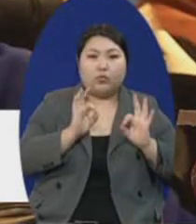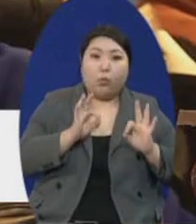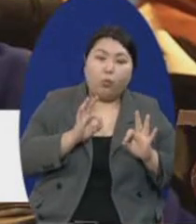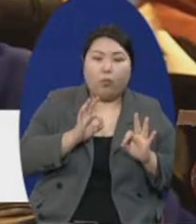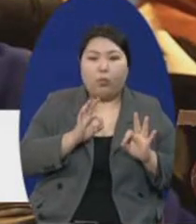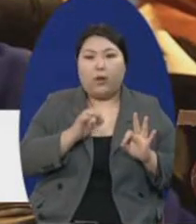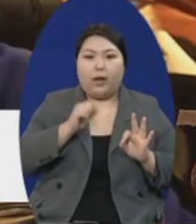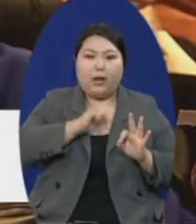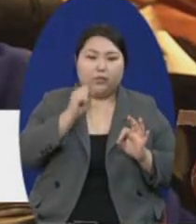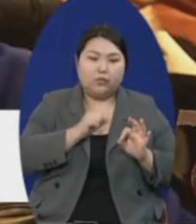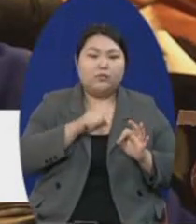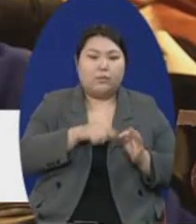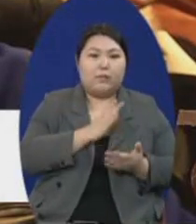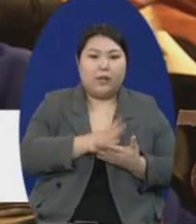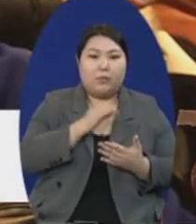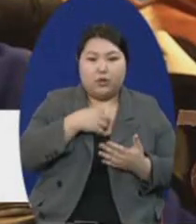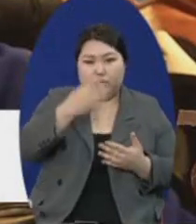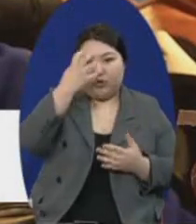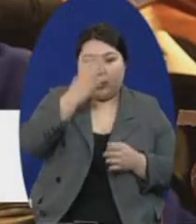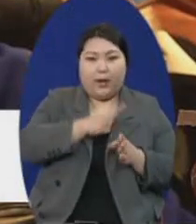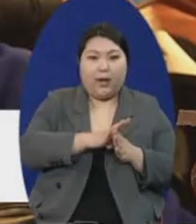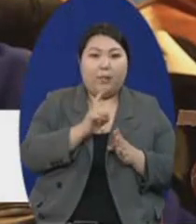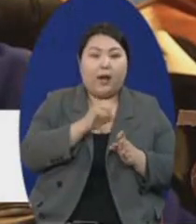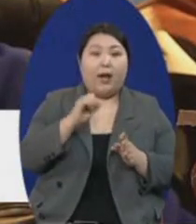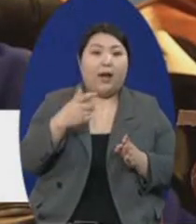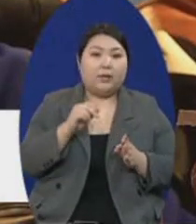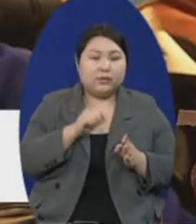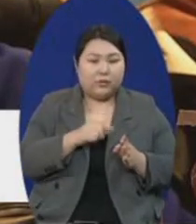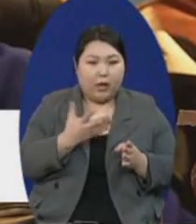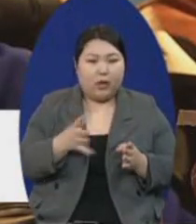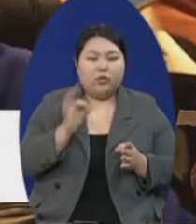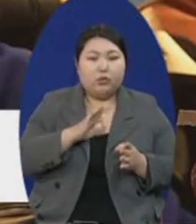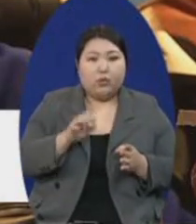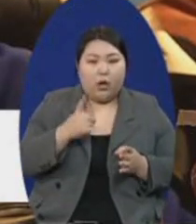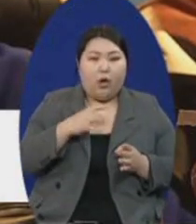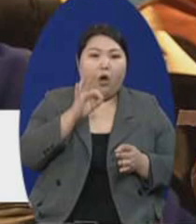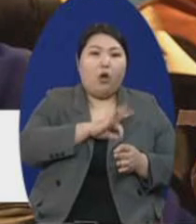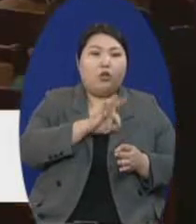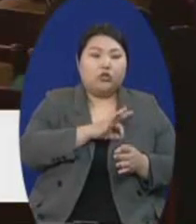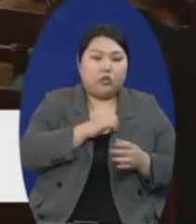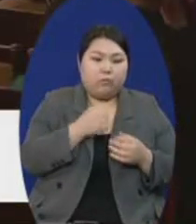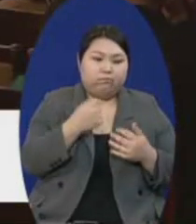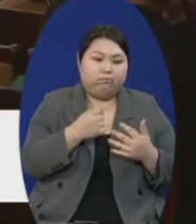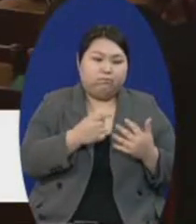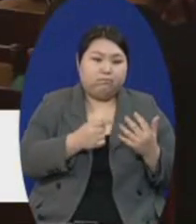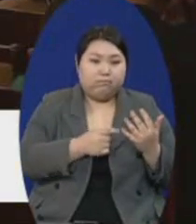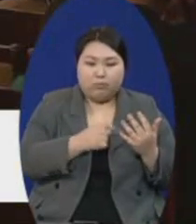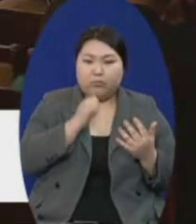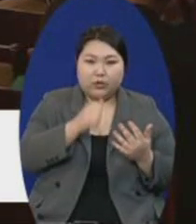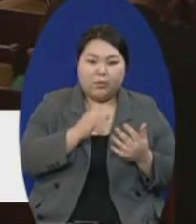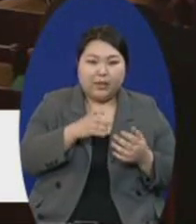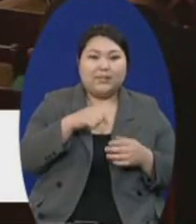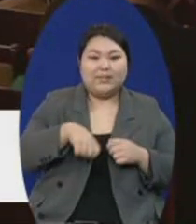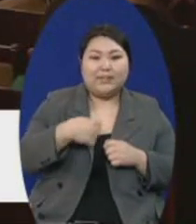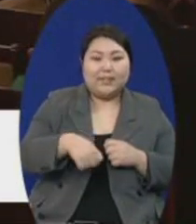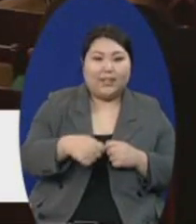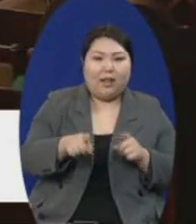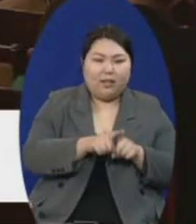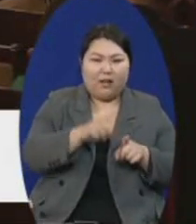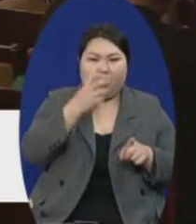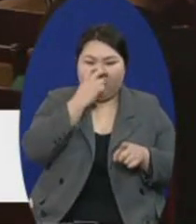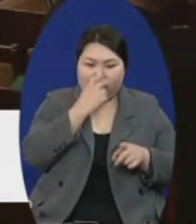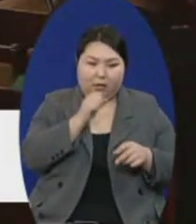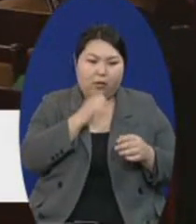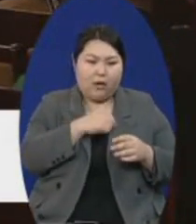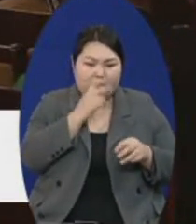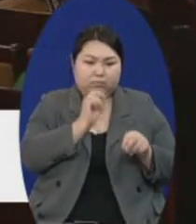байна. За мөн төрийн албан хаагчдын зөвхөн орлогыг бүрдүүлдэг байх биш. Зарлагыг нь бас хэмж үзэх нь